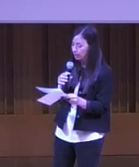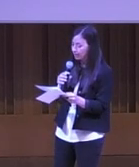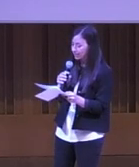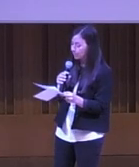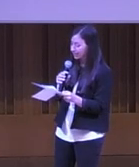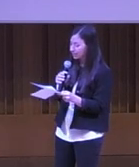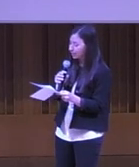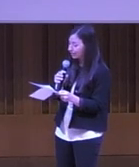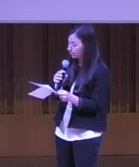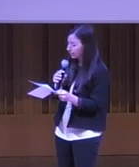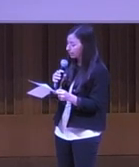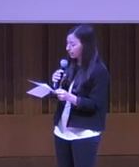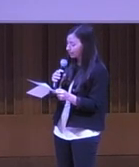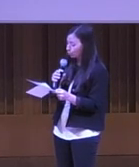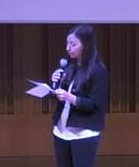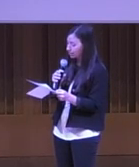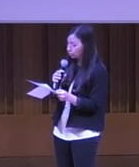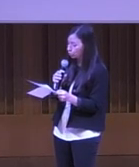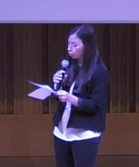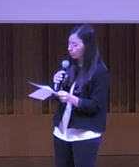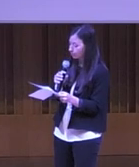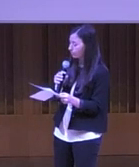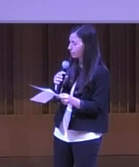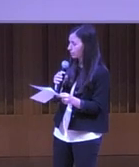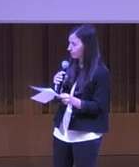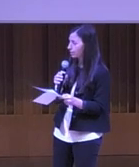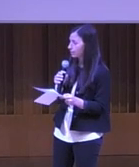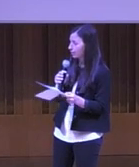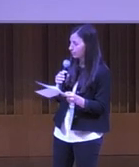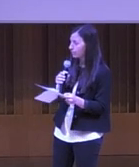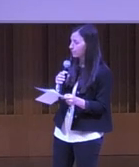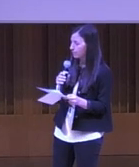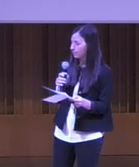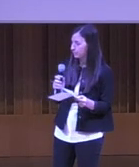lloc, si participarà també en la urbanització nova.